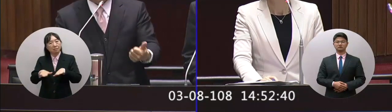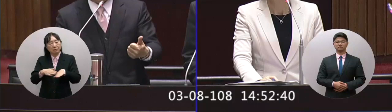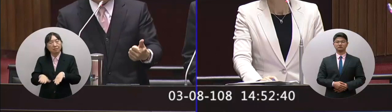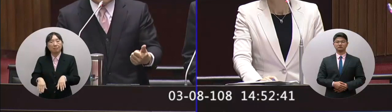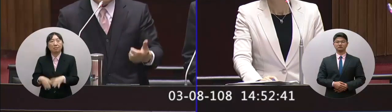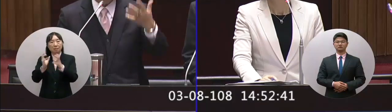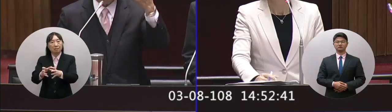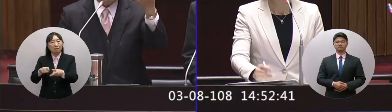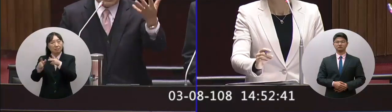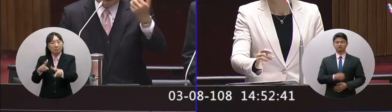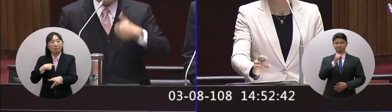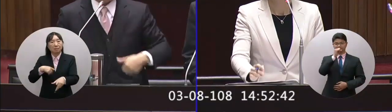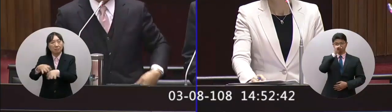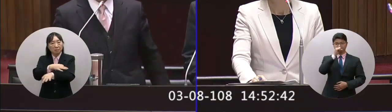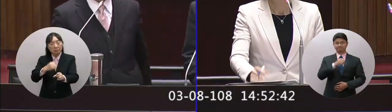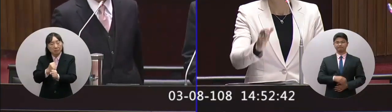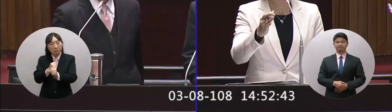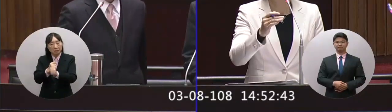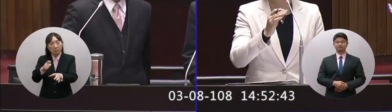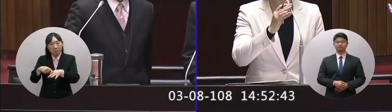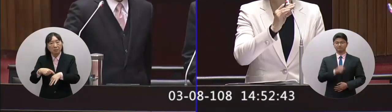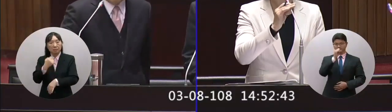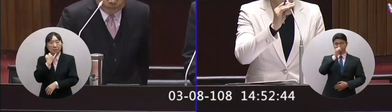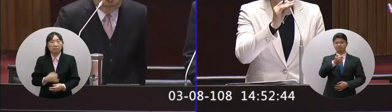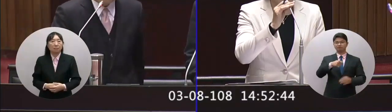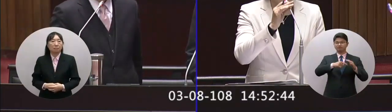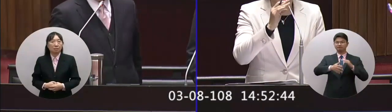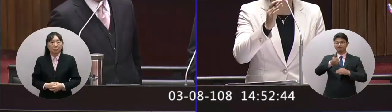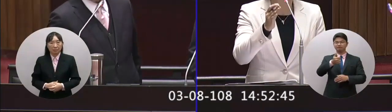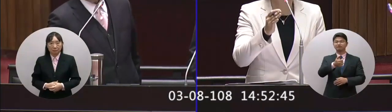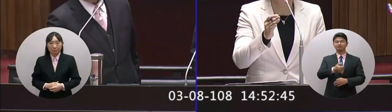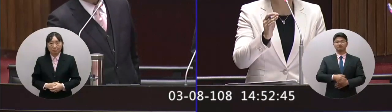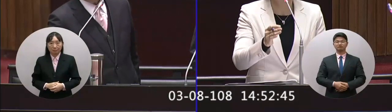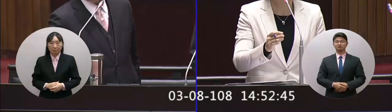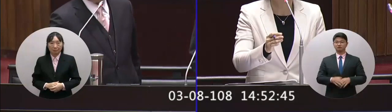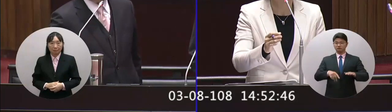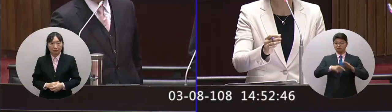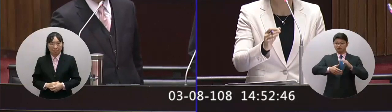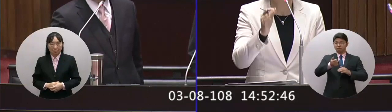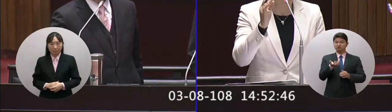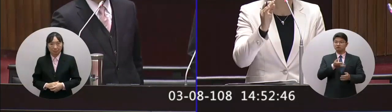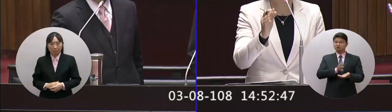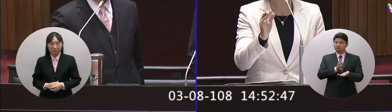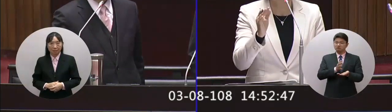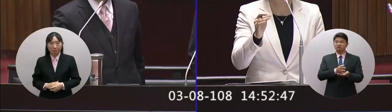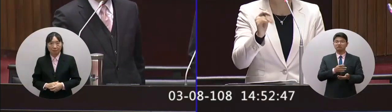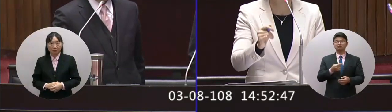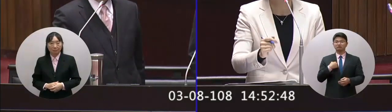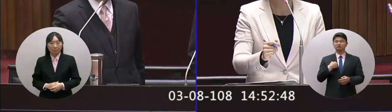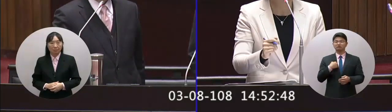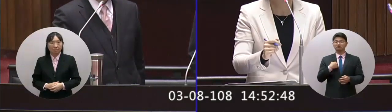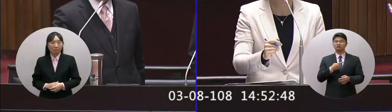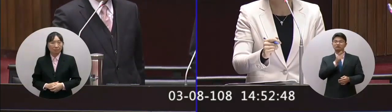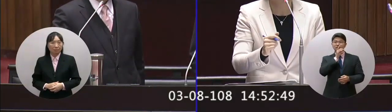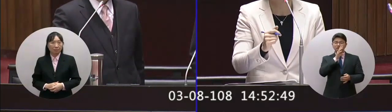工厂拼经济，让大家有头路。 好，感谢院长吼，我相信今仔日院长所讲的吼，我中部的这